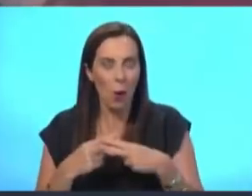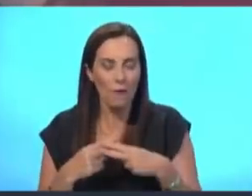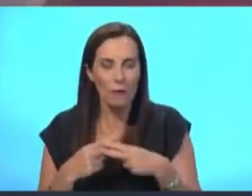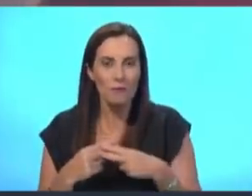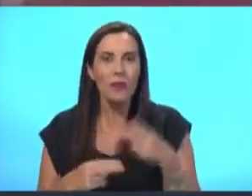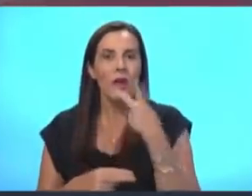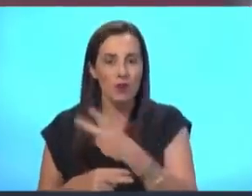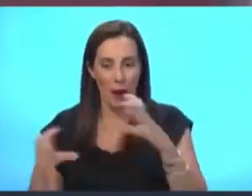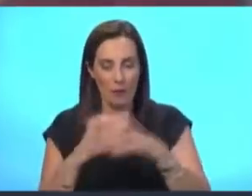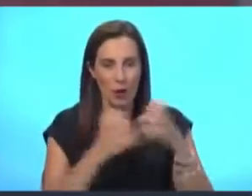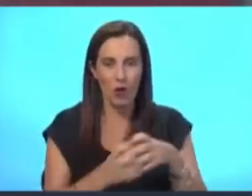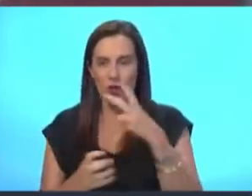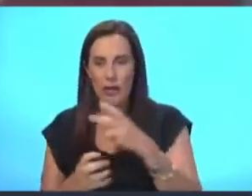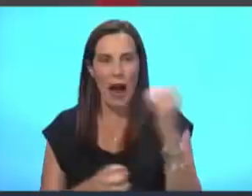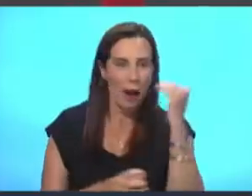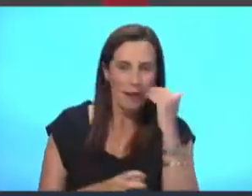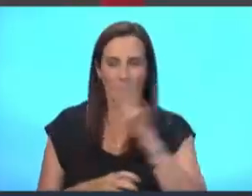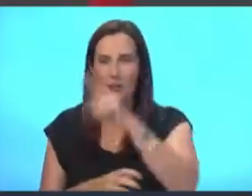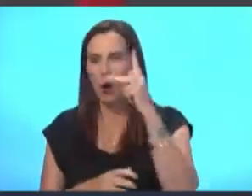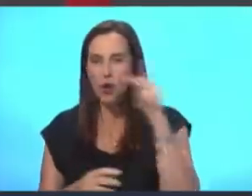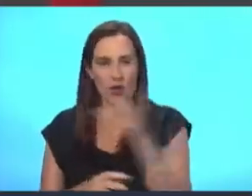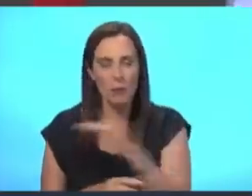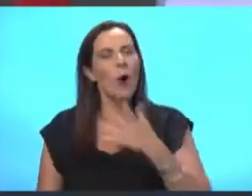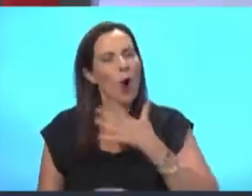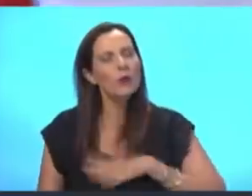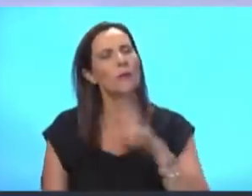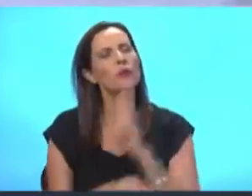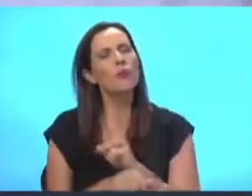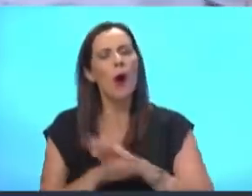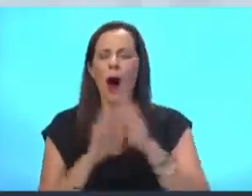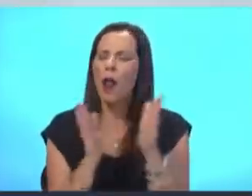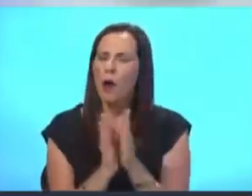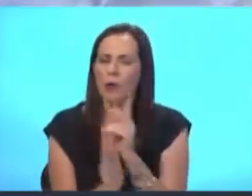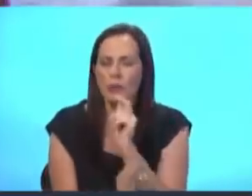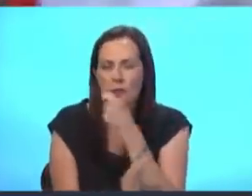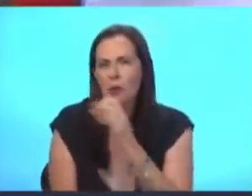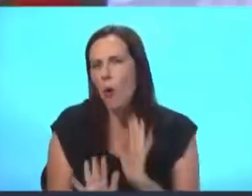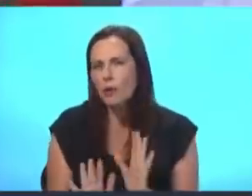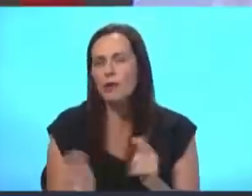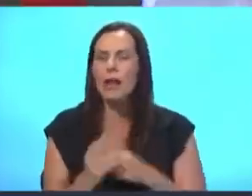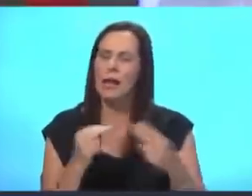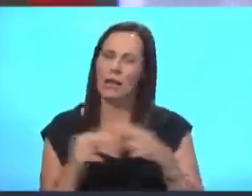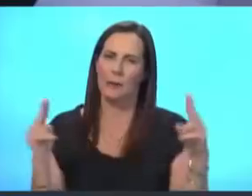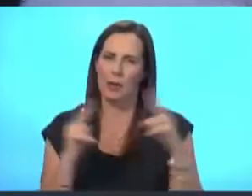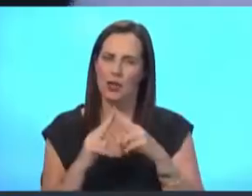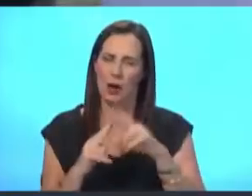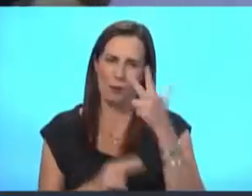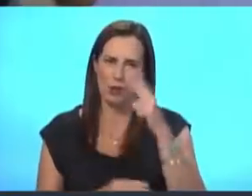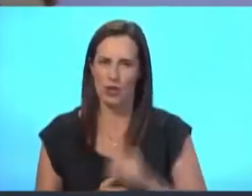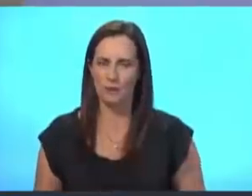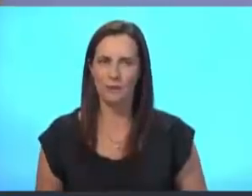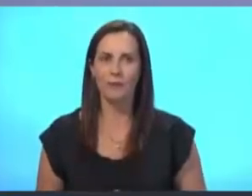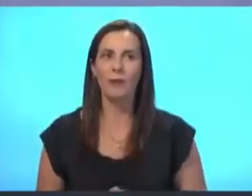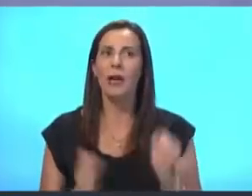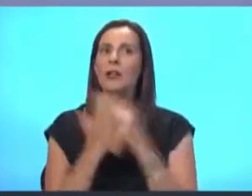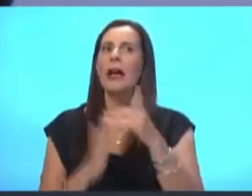שתי המשלחות, שתי המדינות, שני הצדדים רוצים לשמור על פרופיל נמוך מאוד לקראת הפסגה בעוד יומיים. As a journalist,